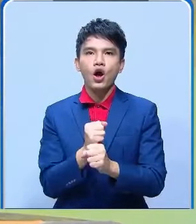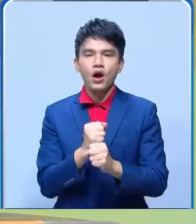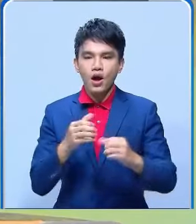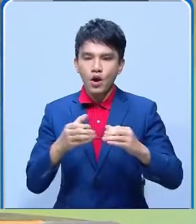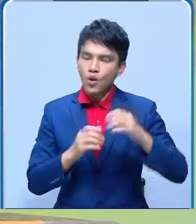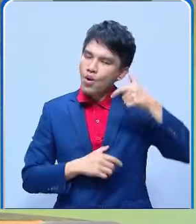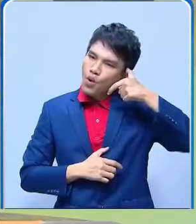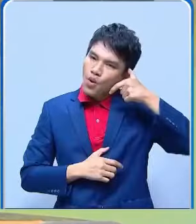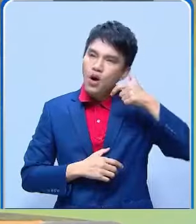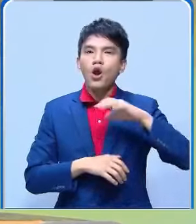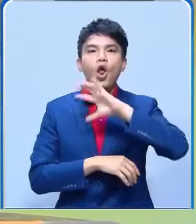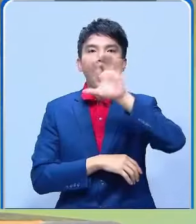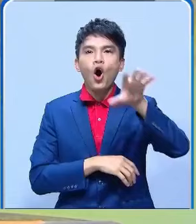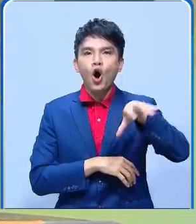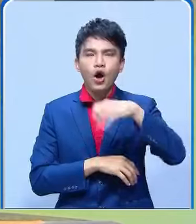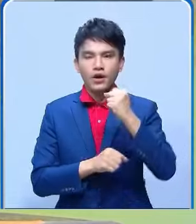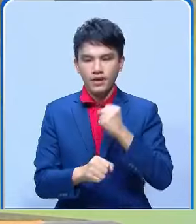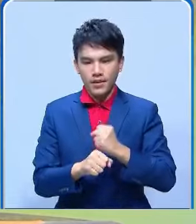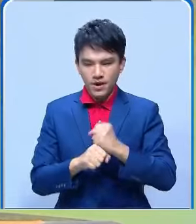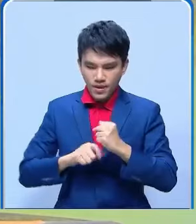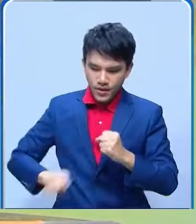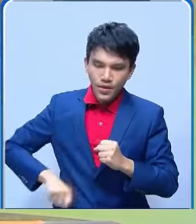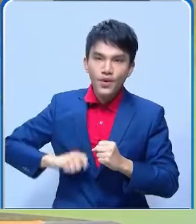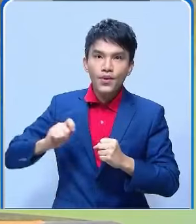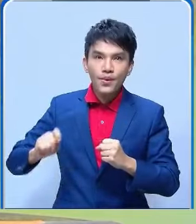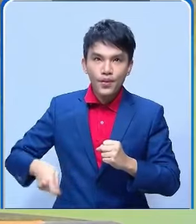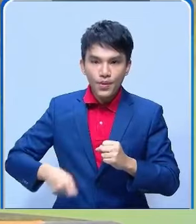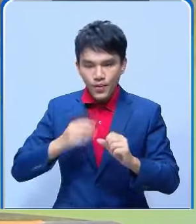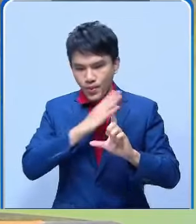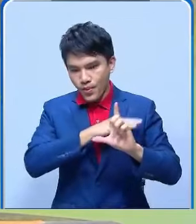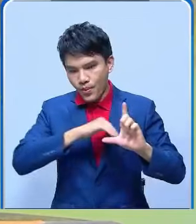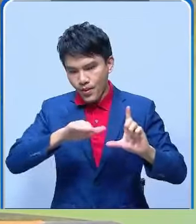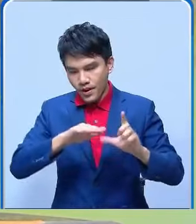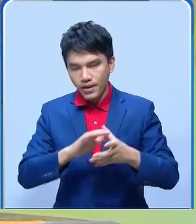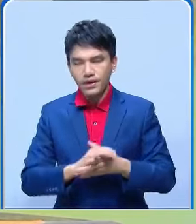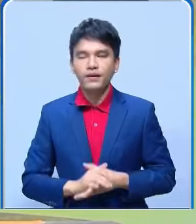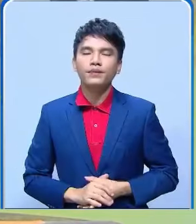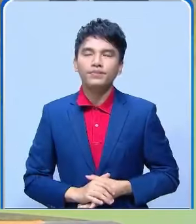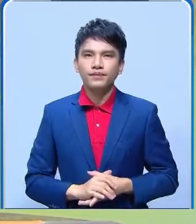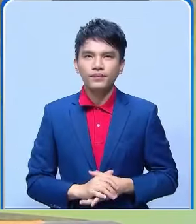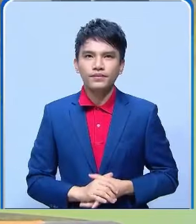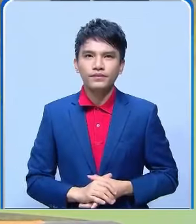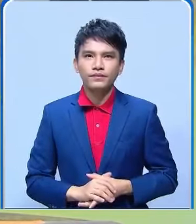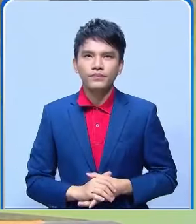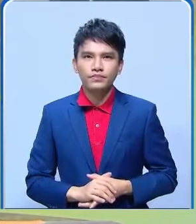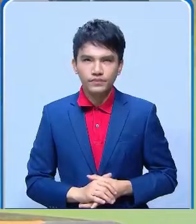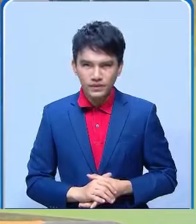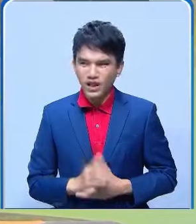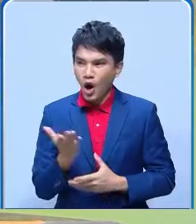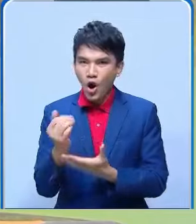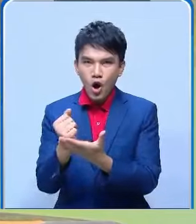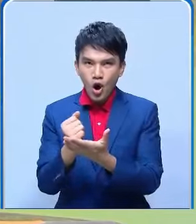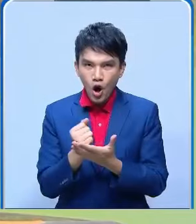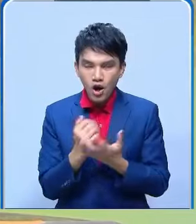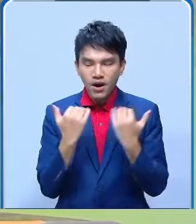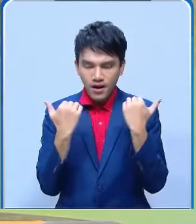อร์เนี่ยหลอกไปทำงานอยู่ที่กัมพูชาน้องก็แอบส่งข้อความนะคะขอยืมโทรศัพท์เพื่อนส่งข้อความมาขอความช่วยเหลือล่